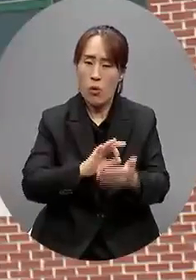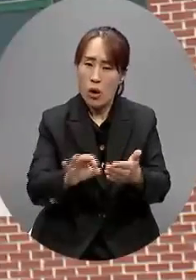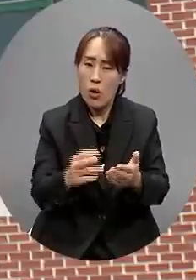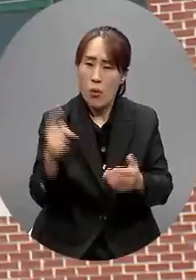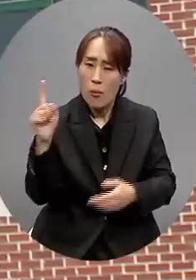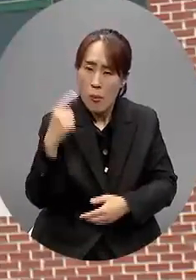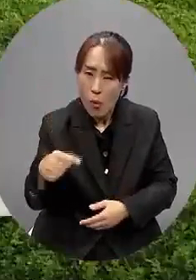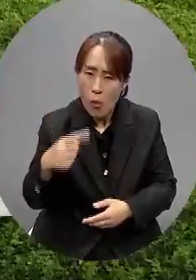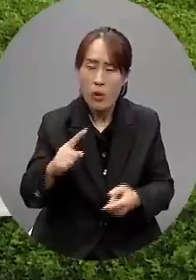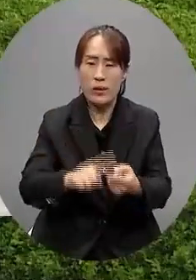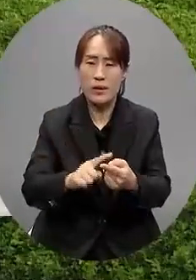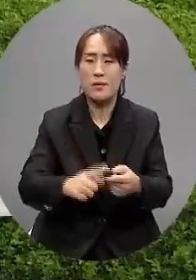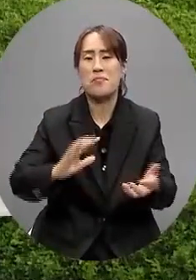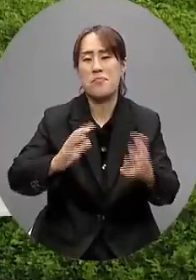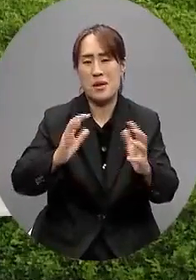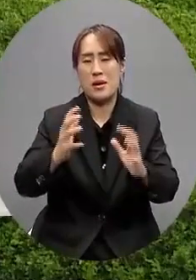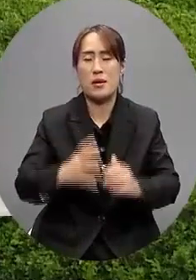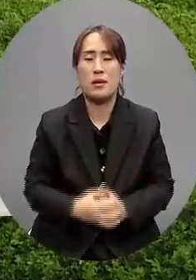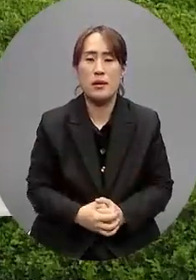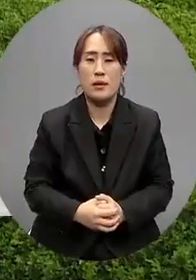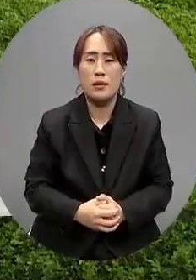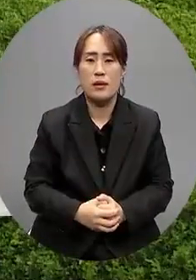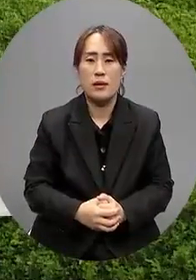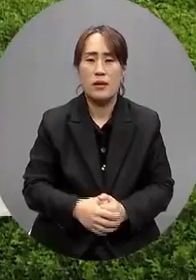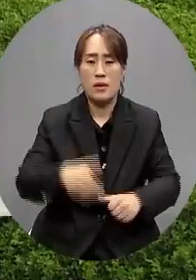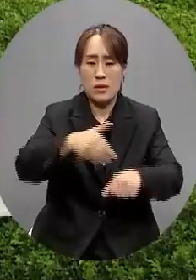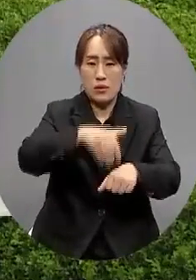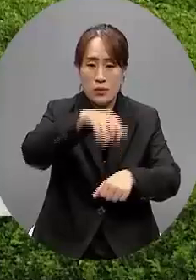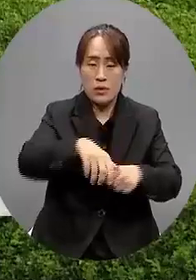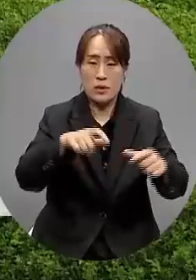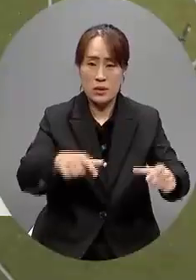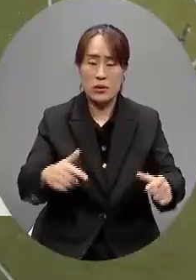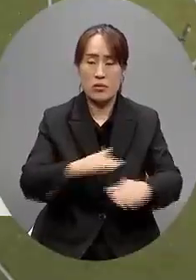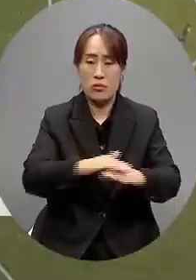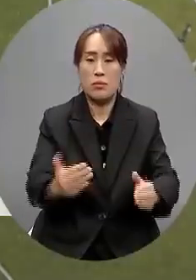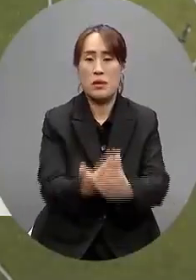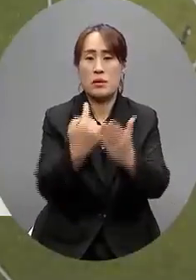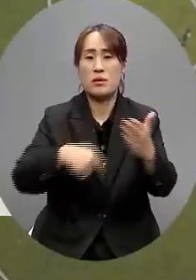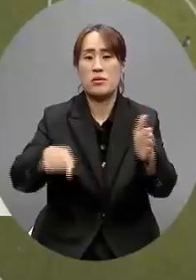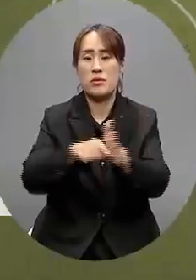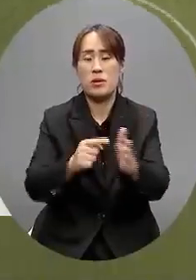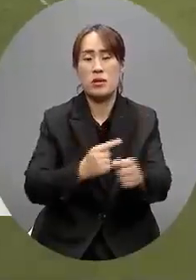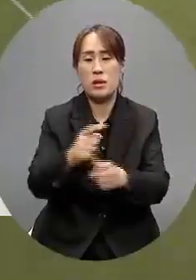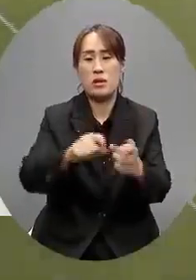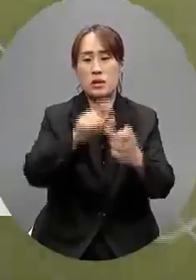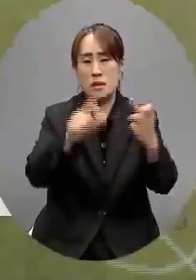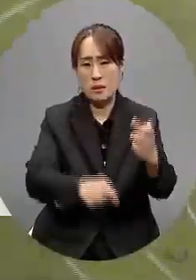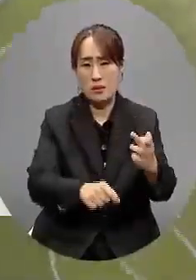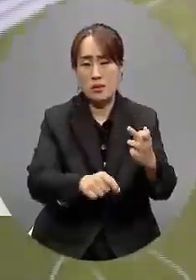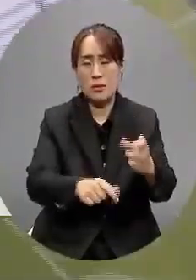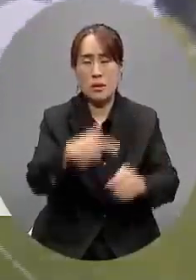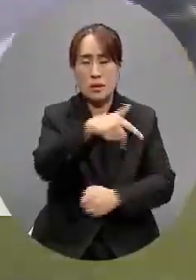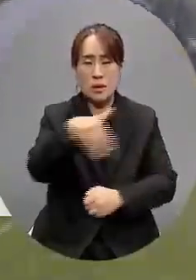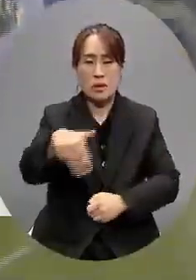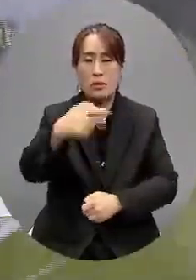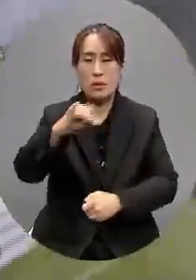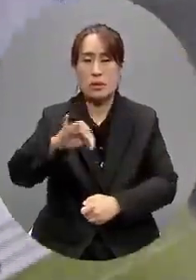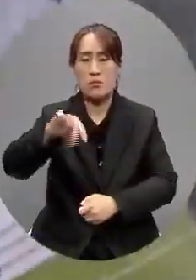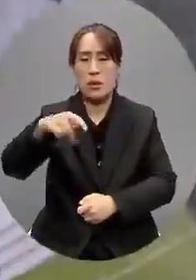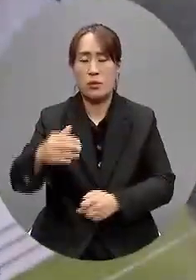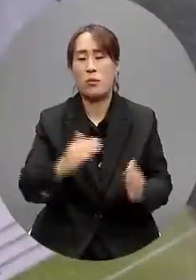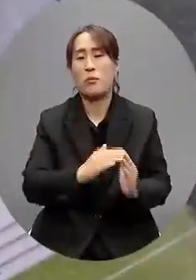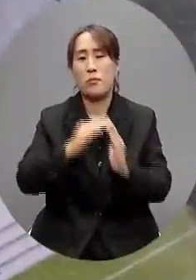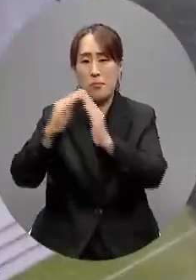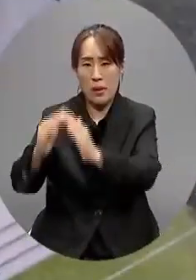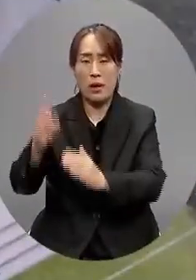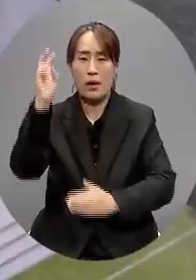어떻게 활용할지 논의합니다 자치 연수원은 지역 균형 발전을 위해 내년 12월까지 제천시 신백동